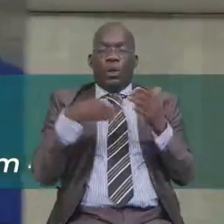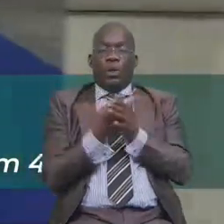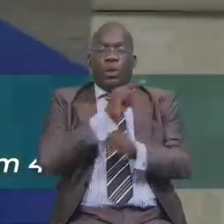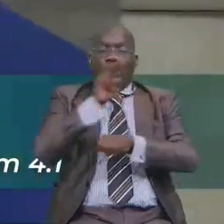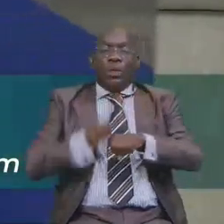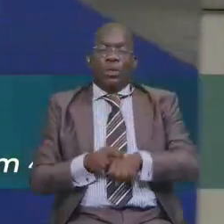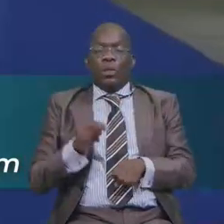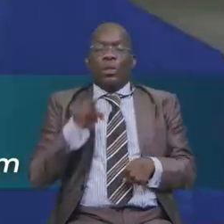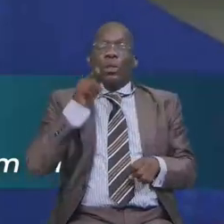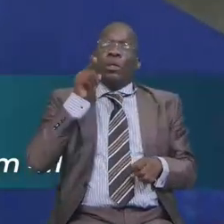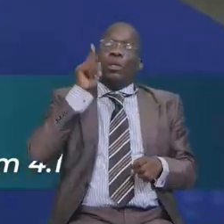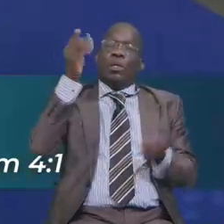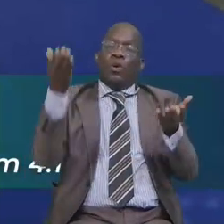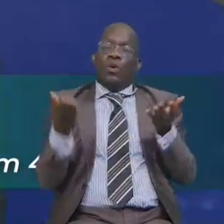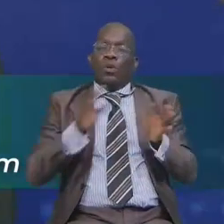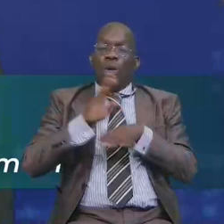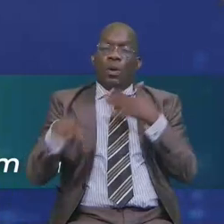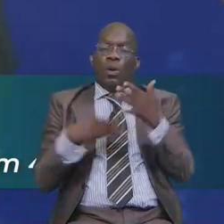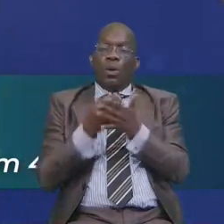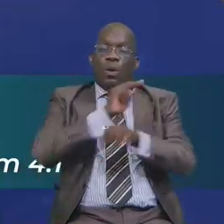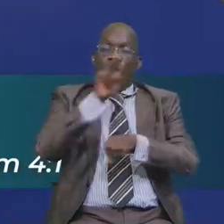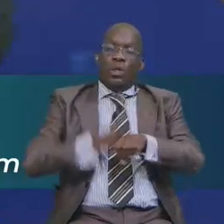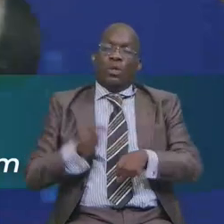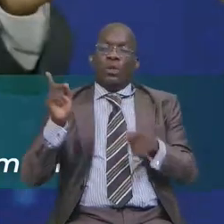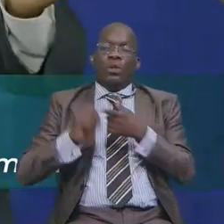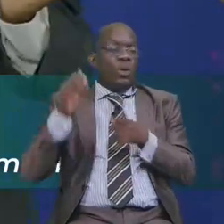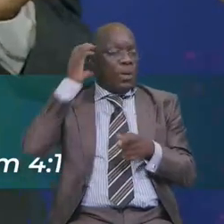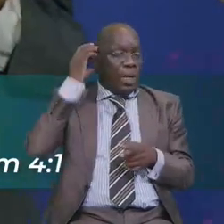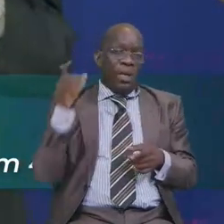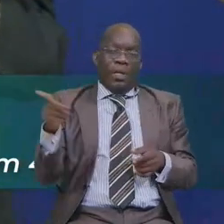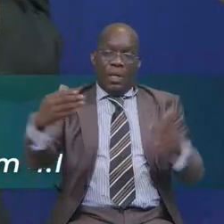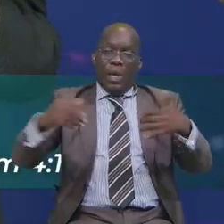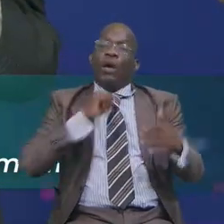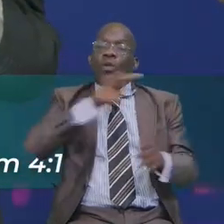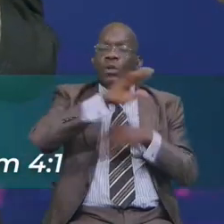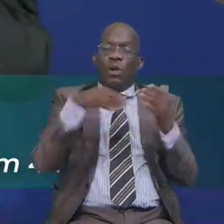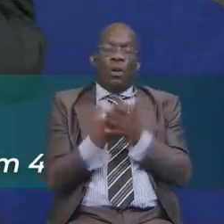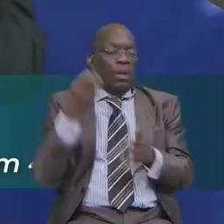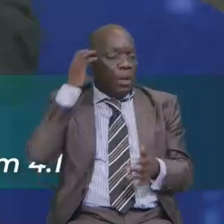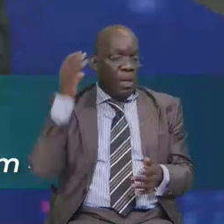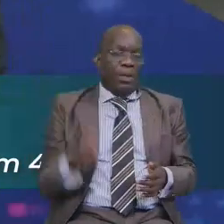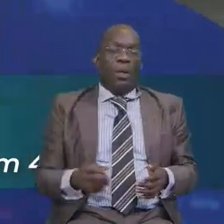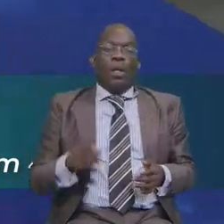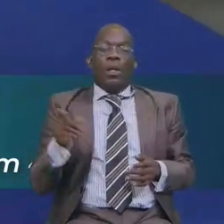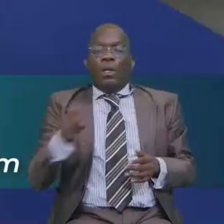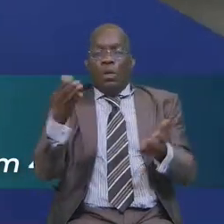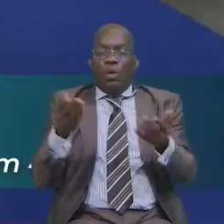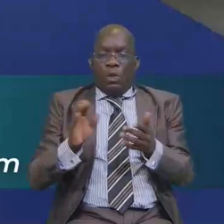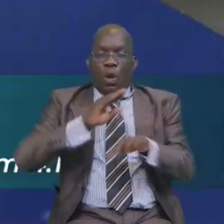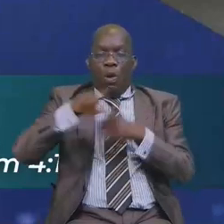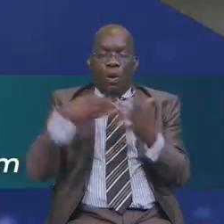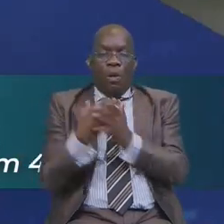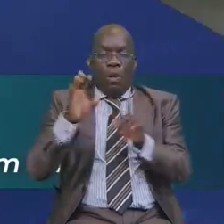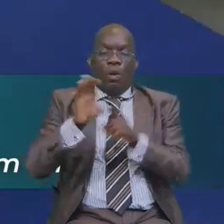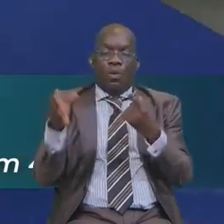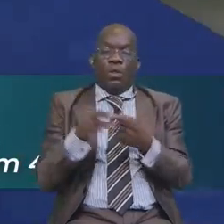toutes les nations entendent. Elles n'ont pas encore entendu. Il veut que toutes les communautés entendent parler de l'évangile. Elles n'ont pas encore